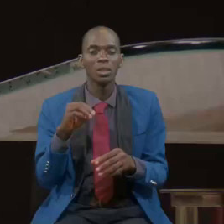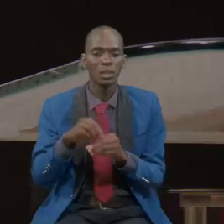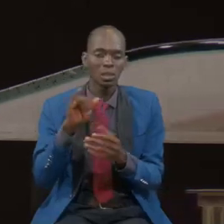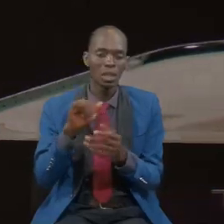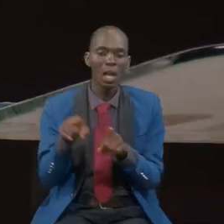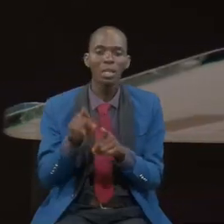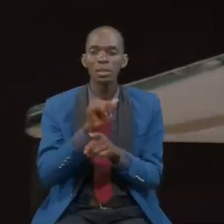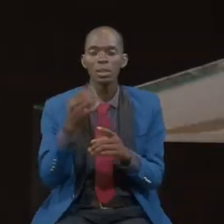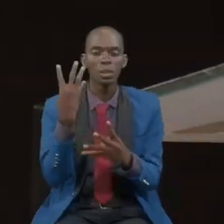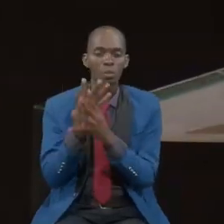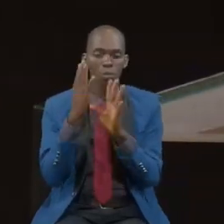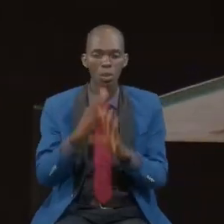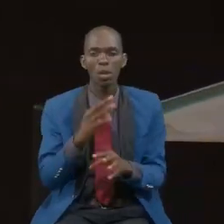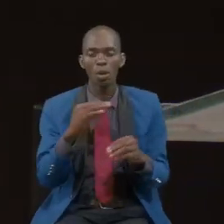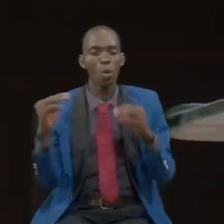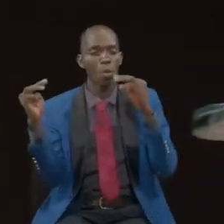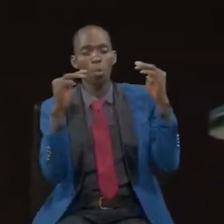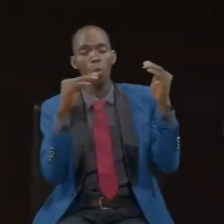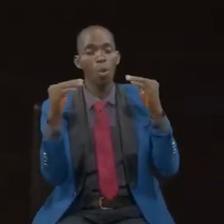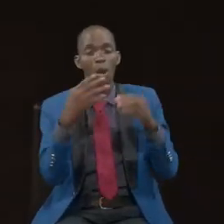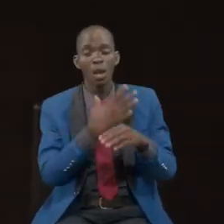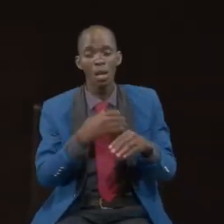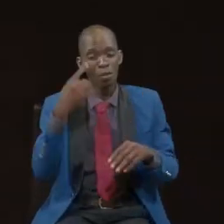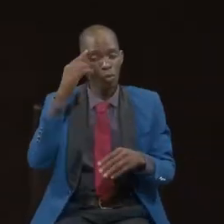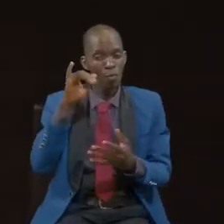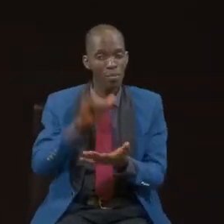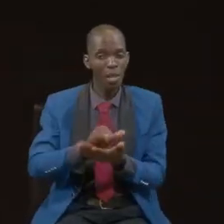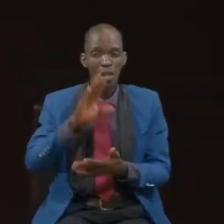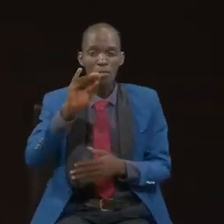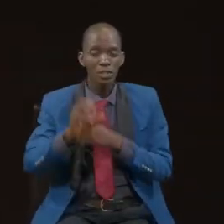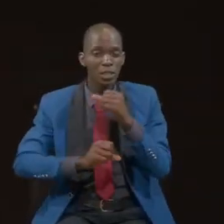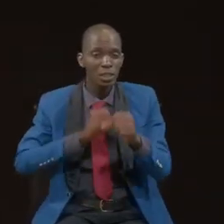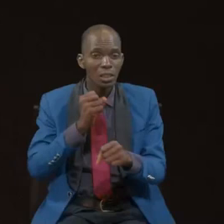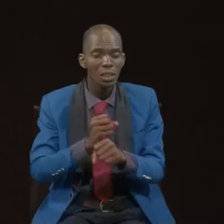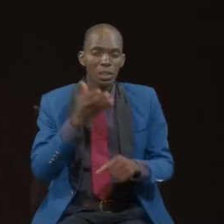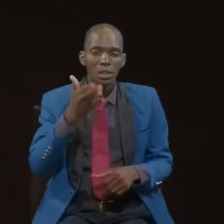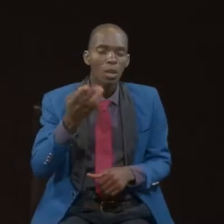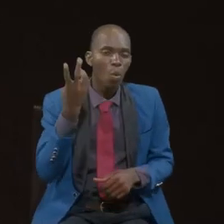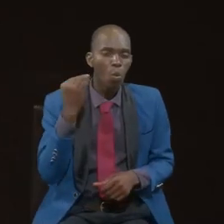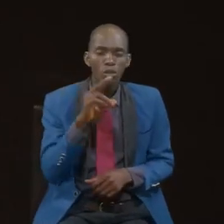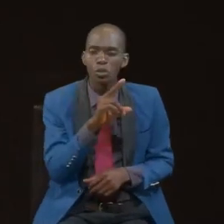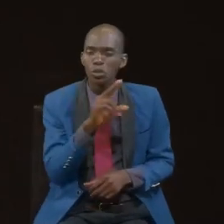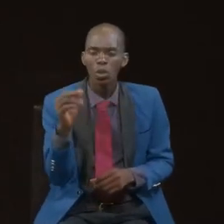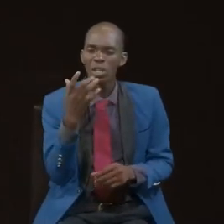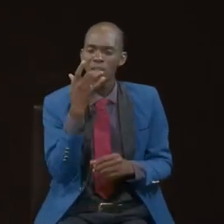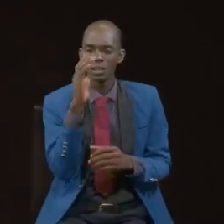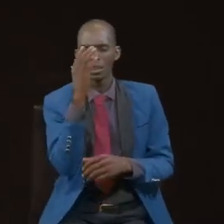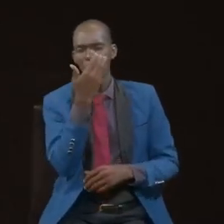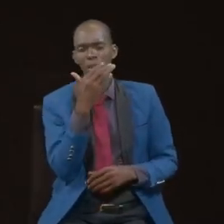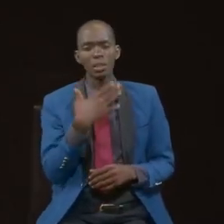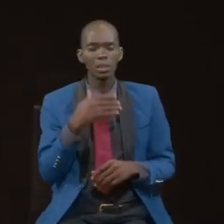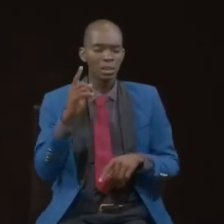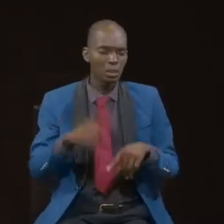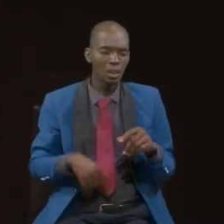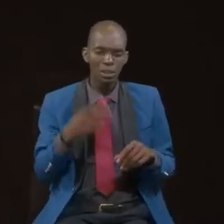de guerre et C 50 ans là il n'avait pas de miroir alors on ne pas permis de se mirer